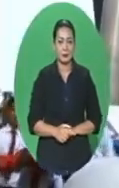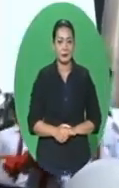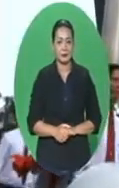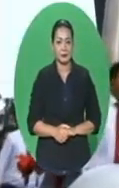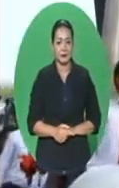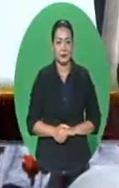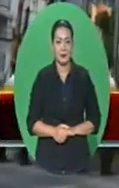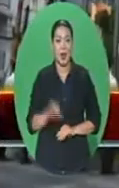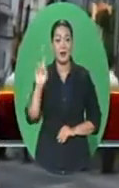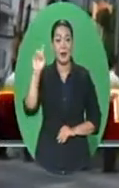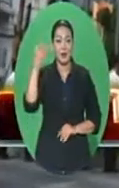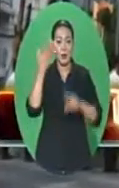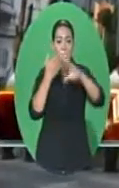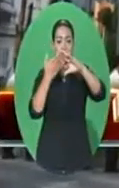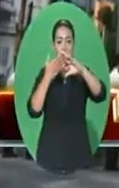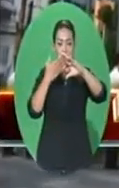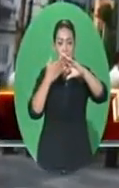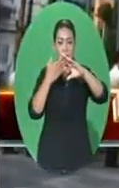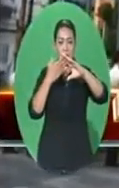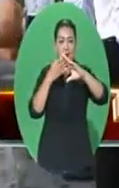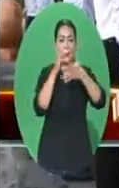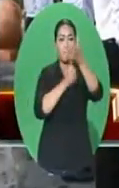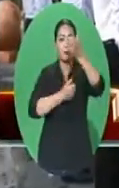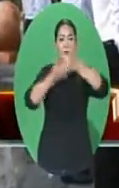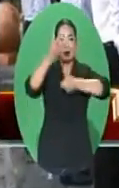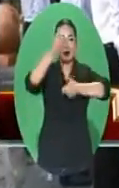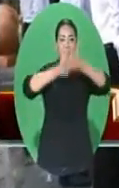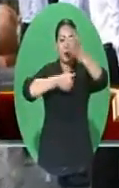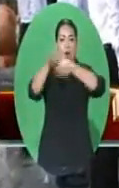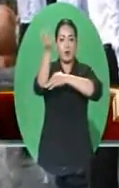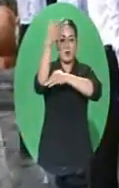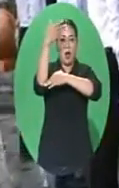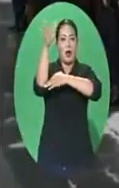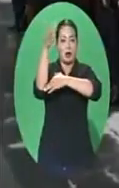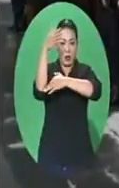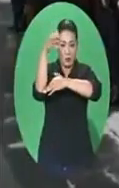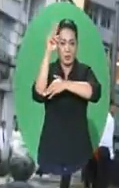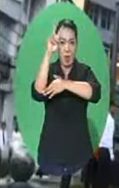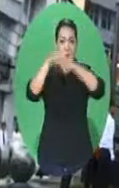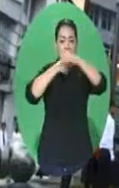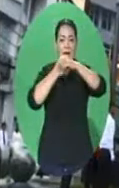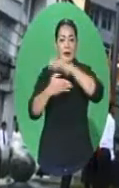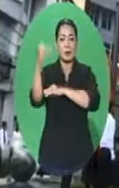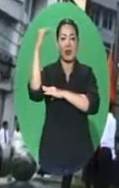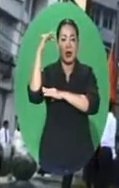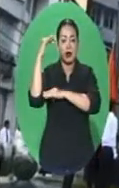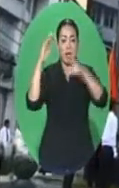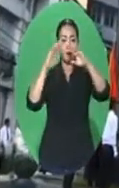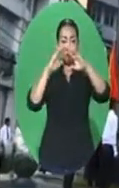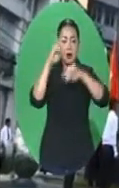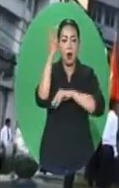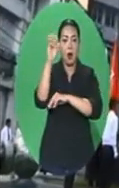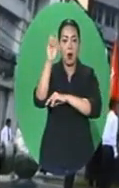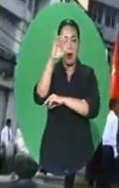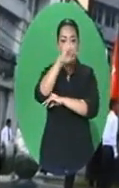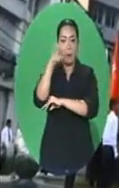Đây là lần đầu tiên nhà trường tổ chức nghi thức lễ thượng cờ kể từ ngày khánh thành tòa nhà. Hơn 20 năm thành lập, Trường Đại học Quốc tế Hồng Bàng đã khẳng định được vị